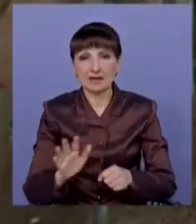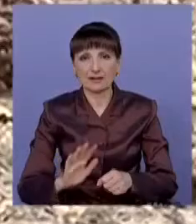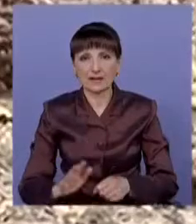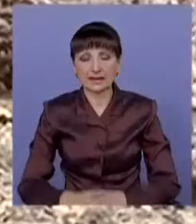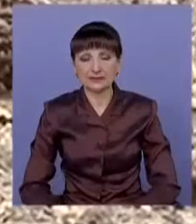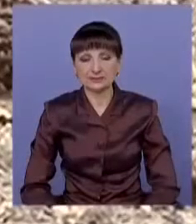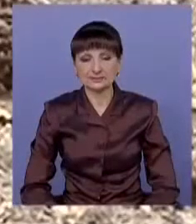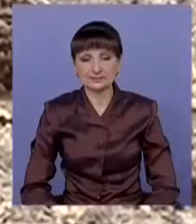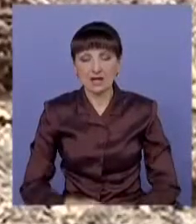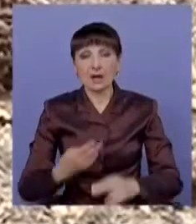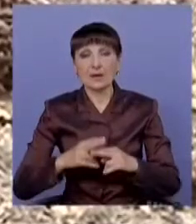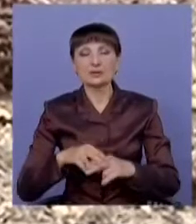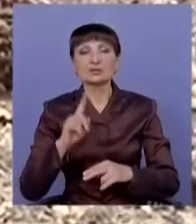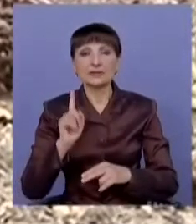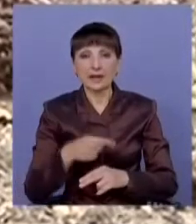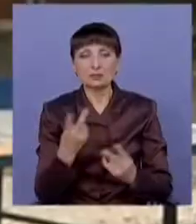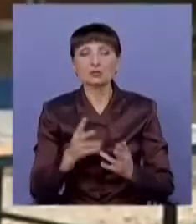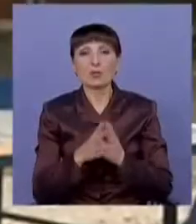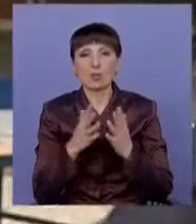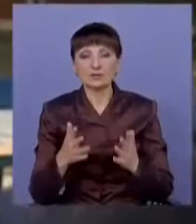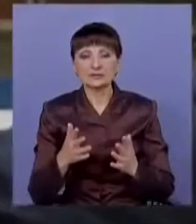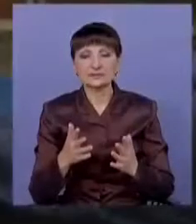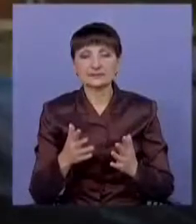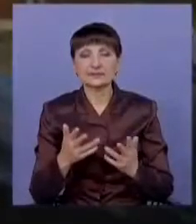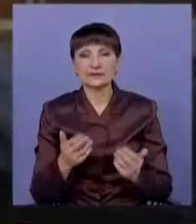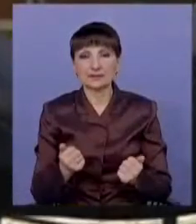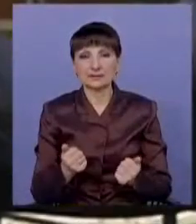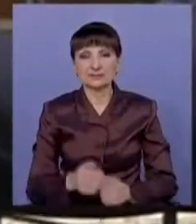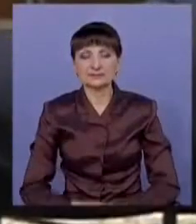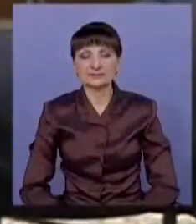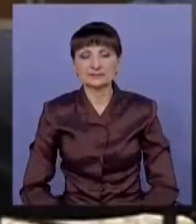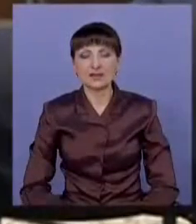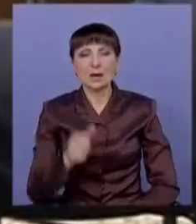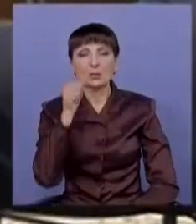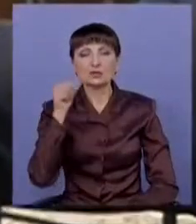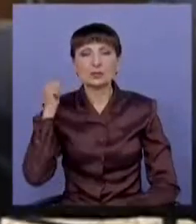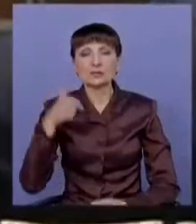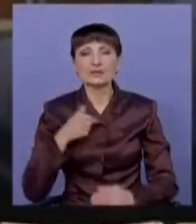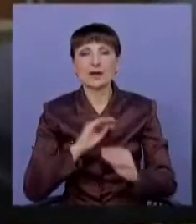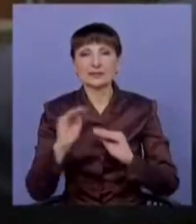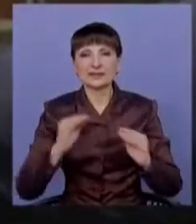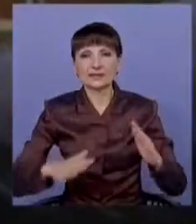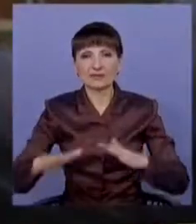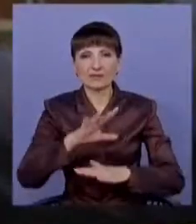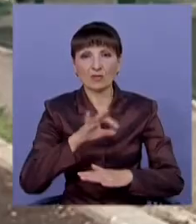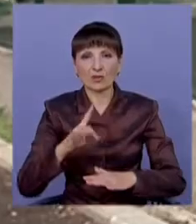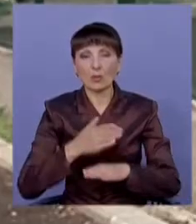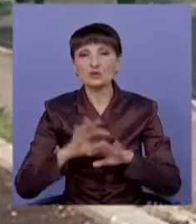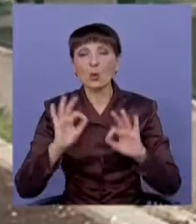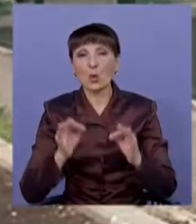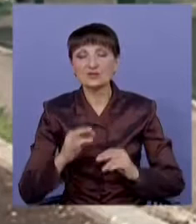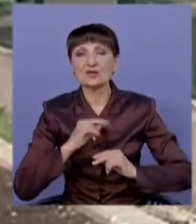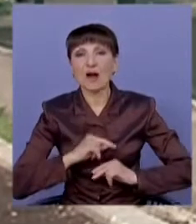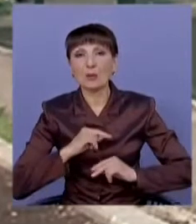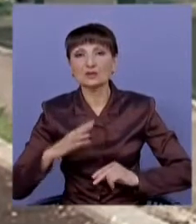недоделки. Поэтому требует большего. В прошлом году нам благоустраивали двор. Поздней осенью работы